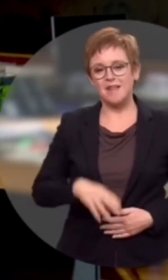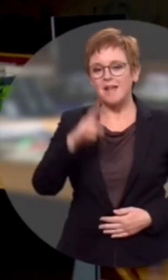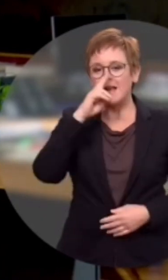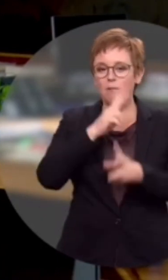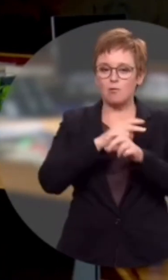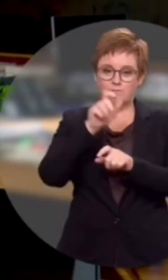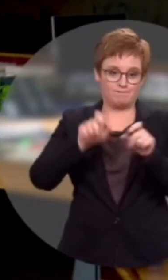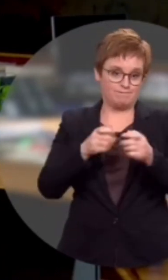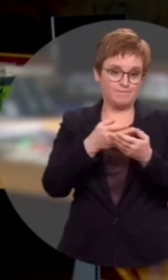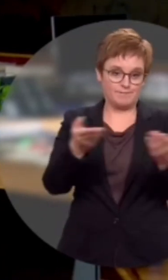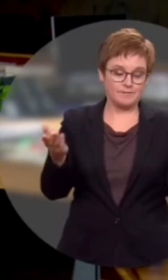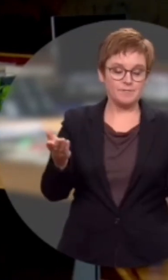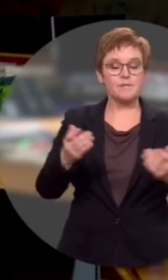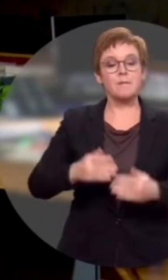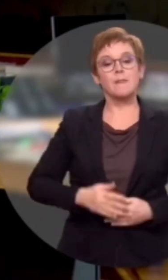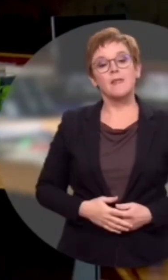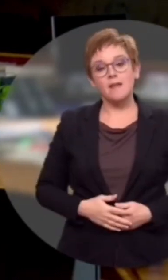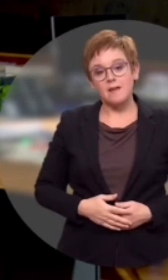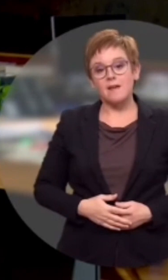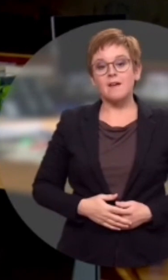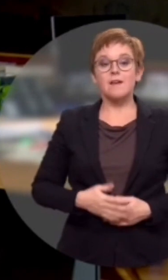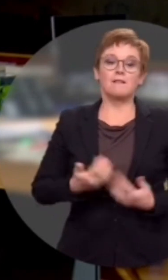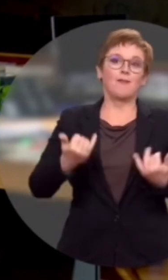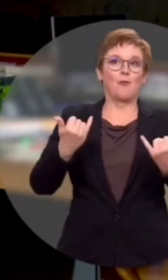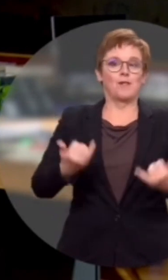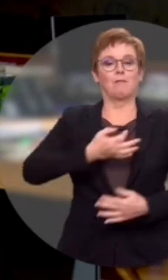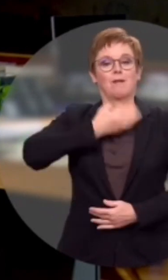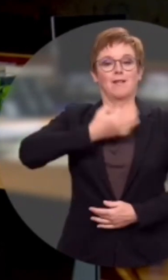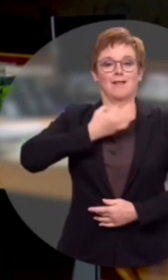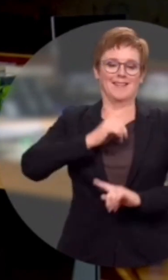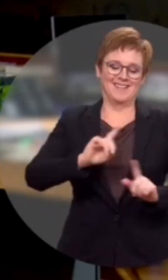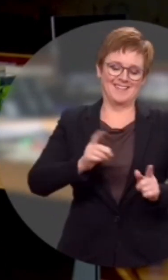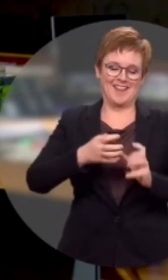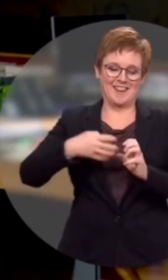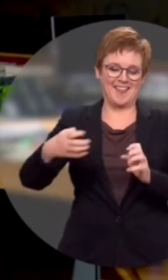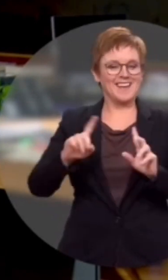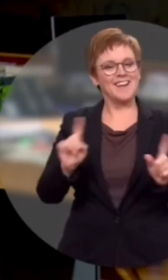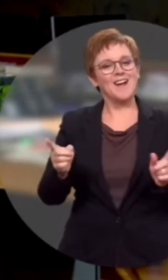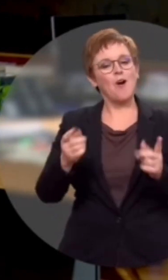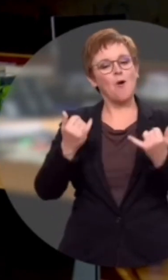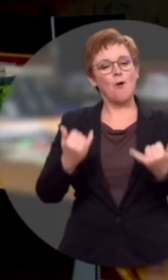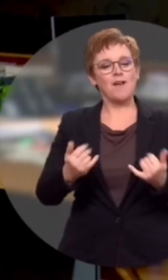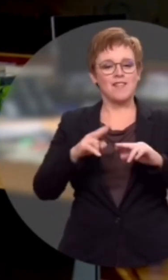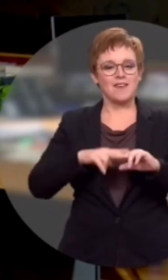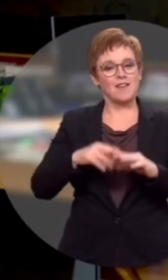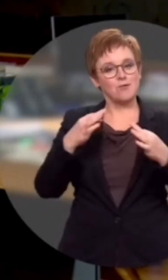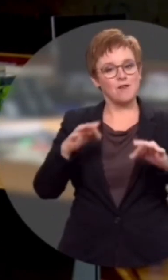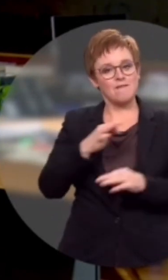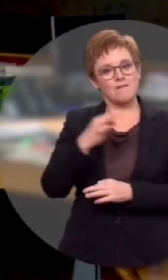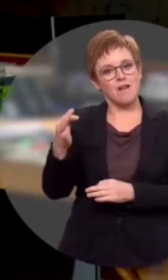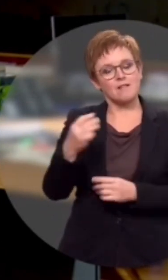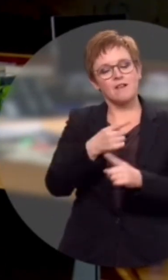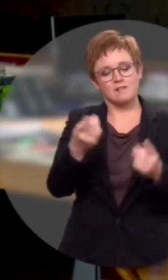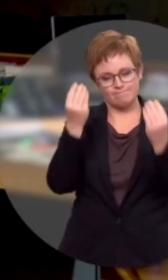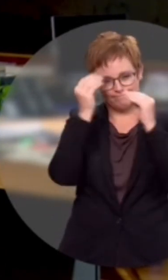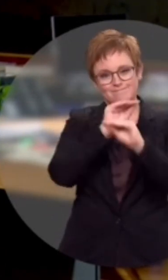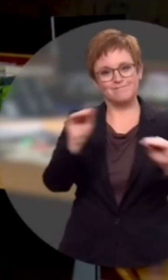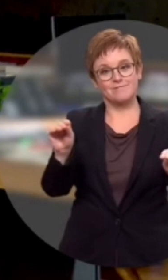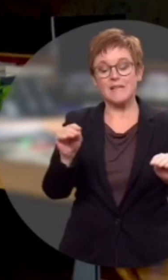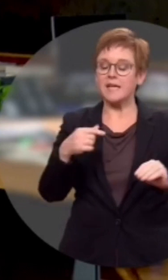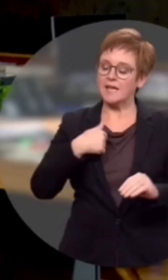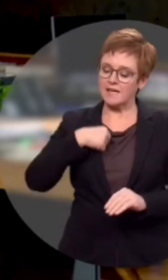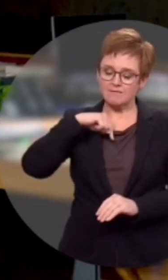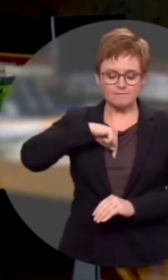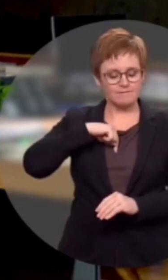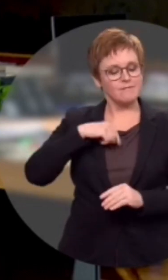Österreicherinnen und Österreicher, ich will hier nicht predigen, ich will Ihnen am heutigen Nationalfeiertag nur sagen, dass ich fest